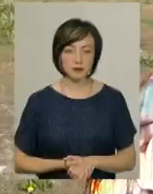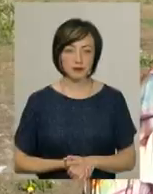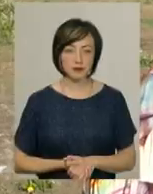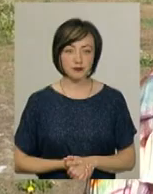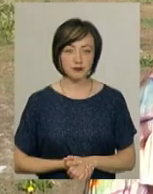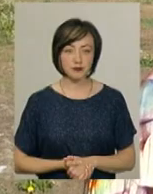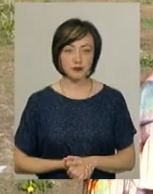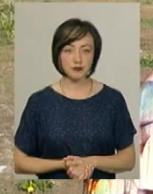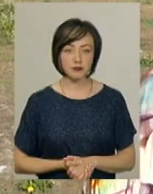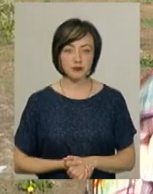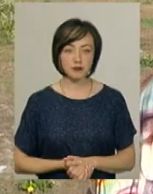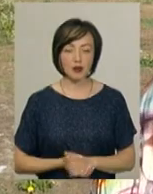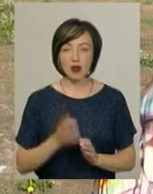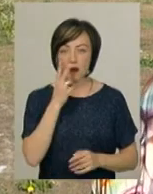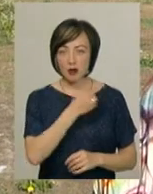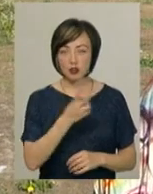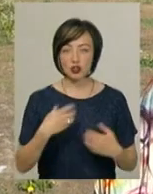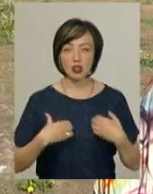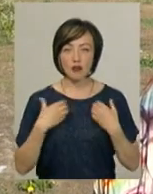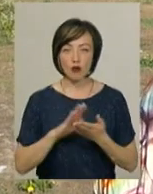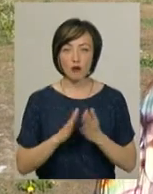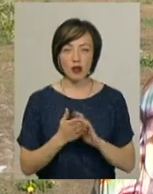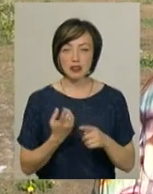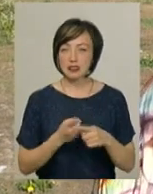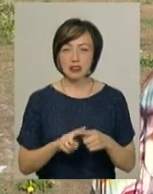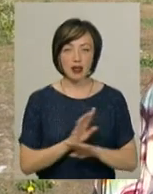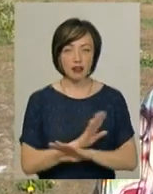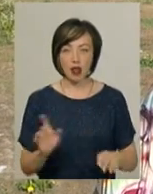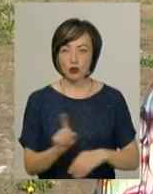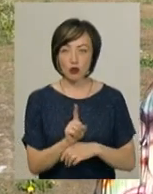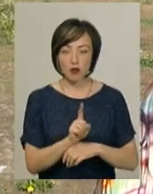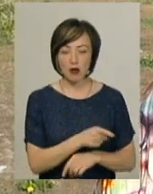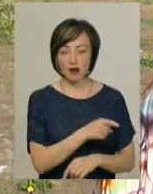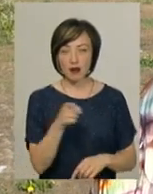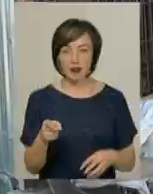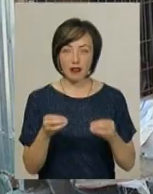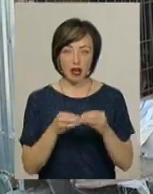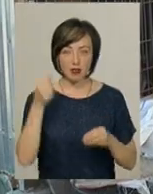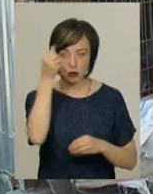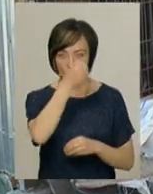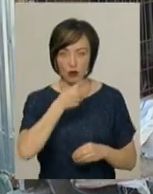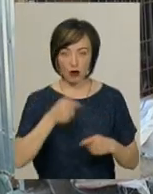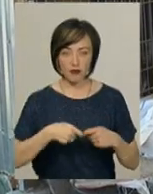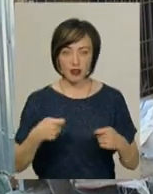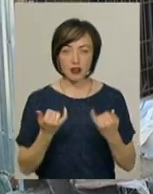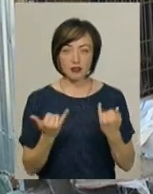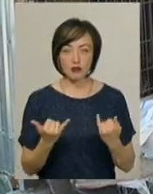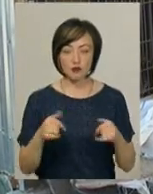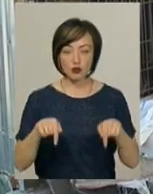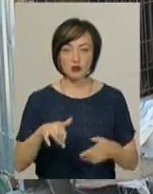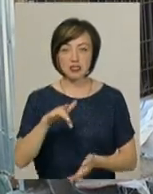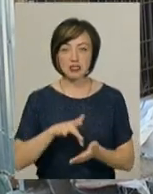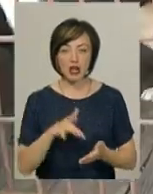Ви бачите, жахливі умови, це ненормальне, це явище на протязі 10 років. Нині у цьому центрі для